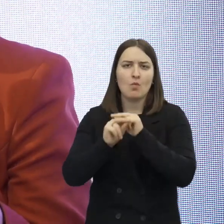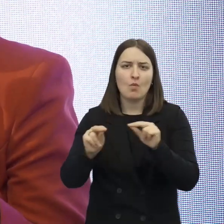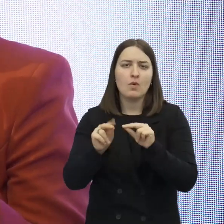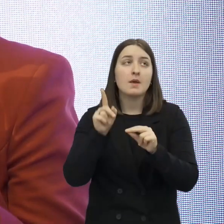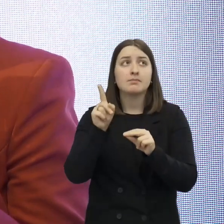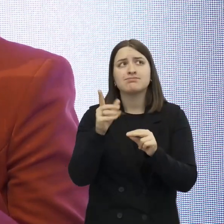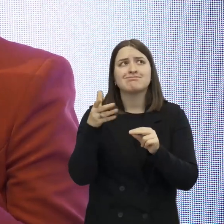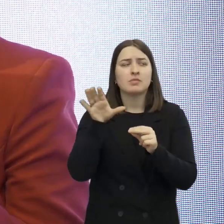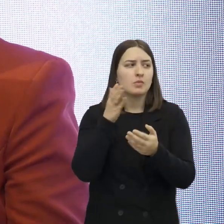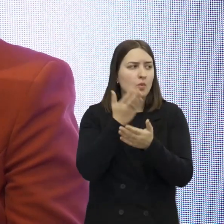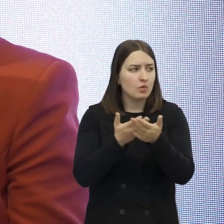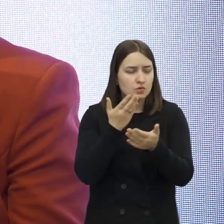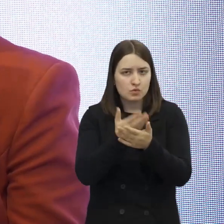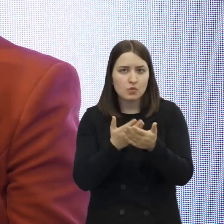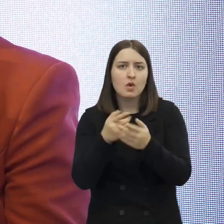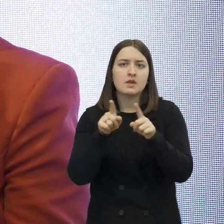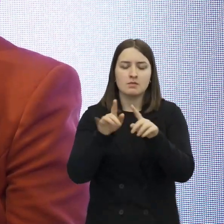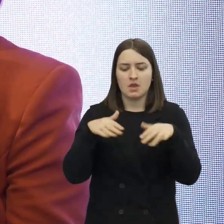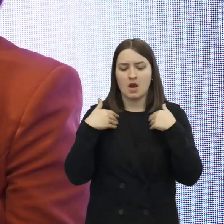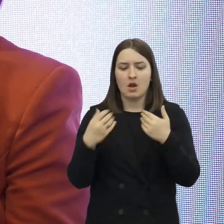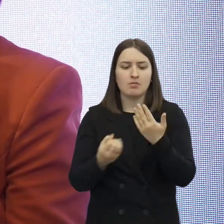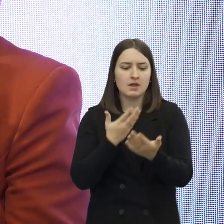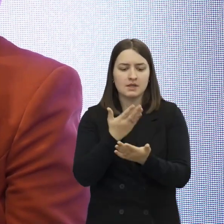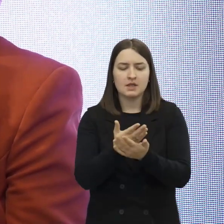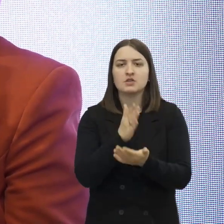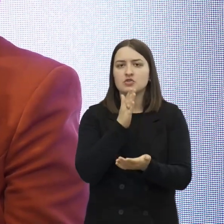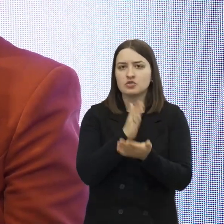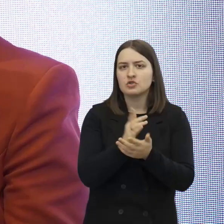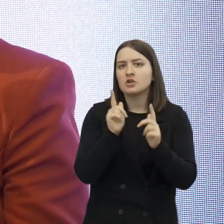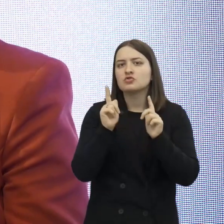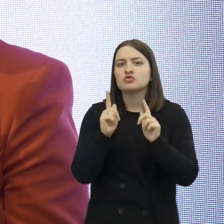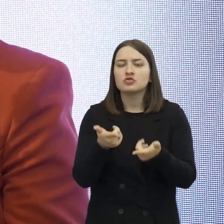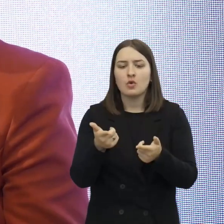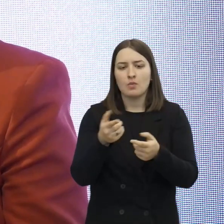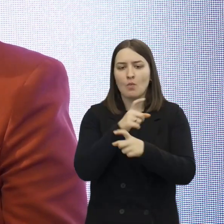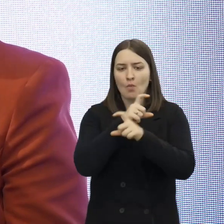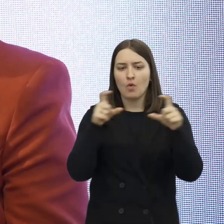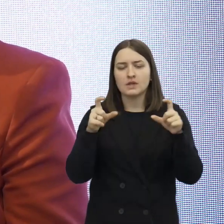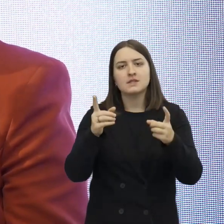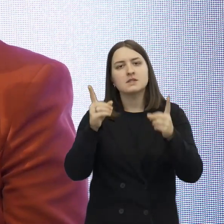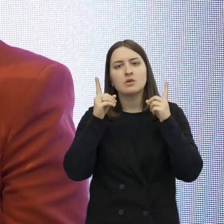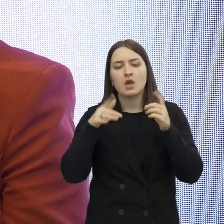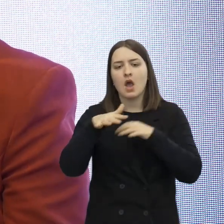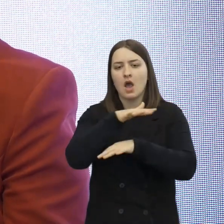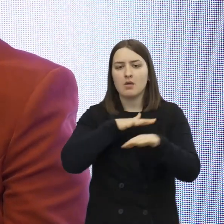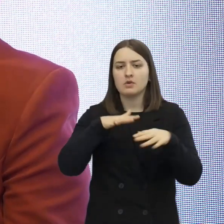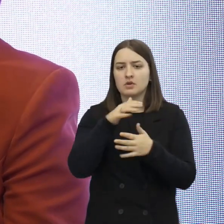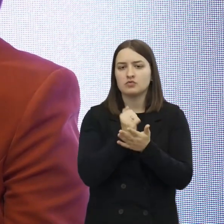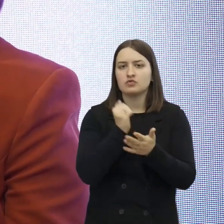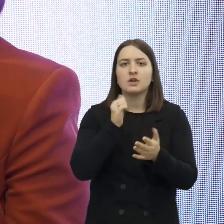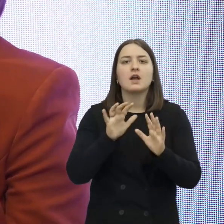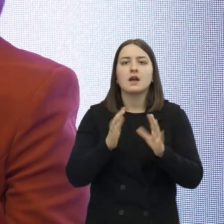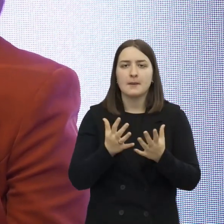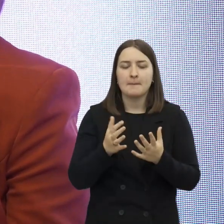konsultuojame, teikiame rekomendacijas, kaip reikėtų mokykloje užtikrinti saugią aplinką trans moksleiviams ir